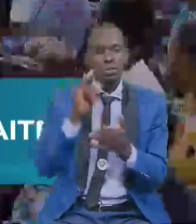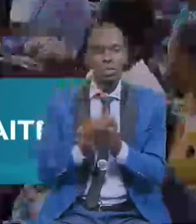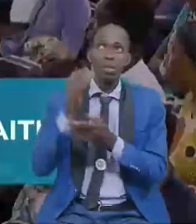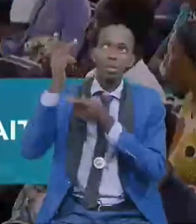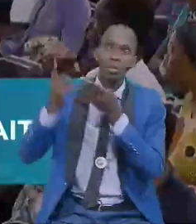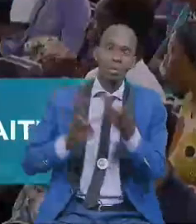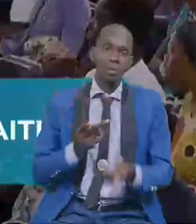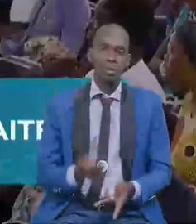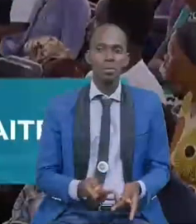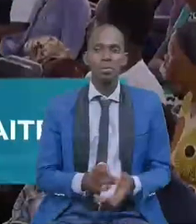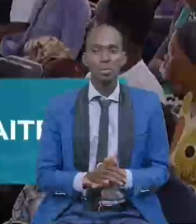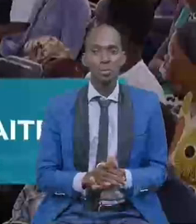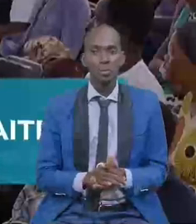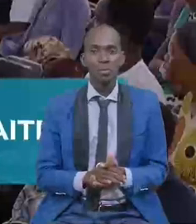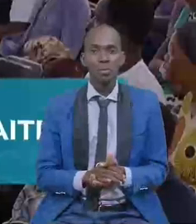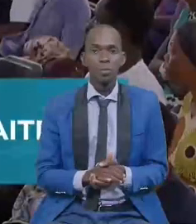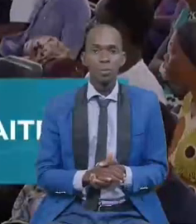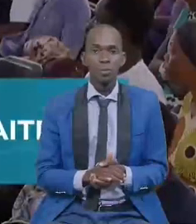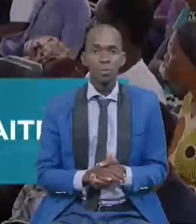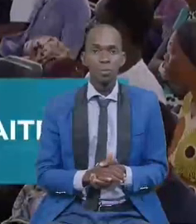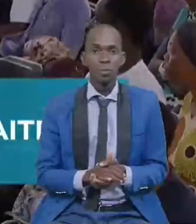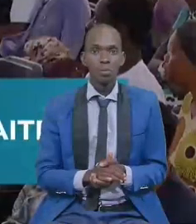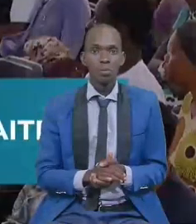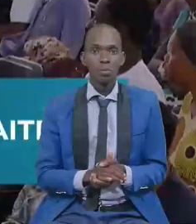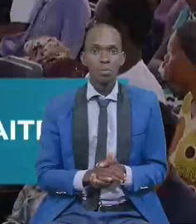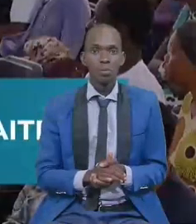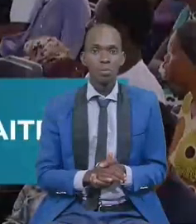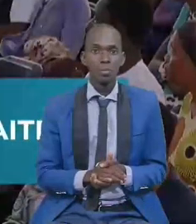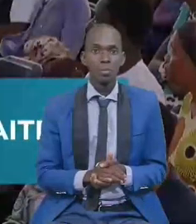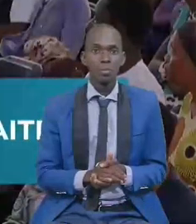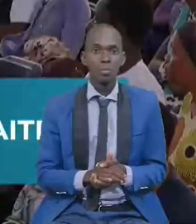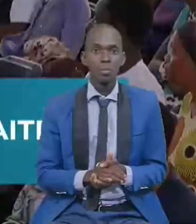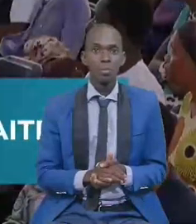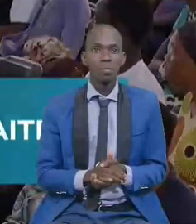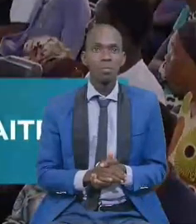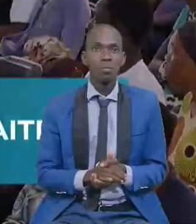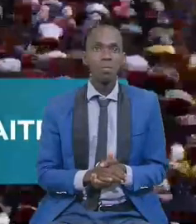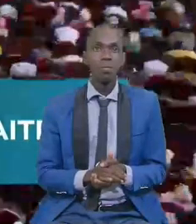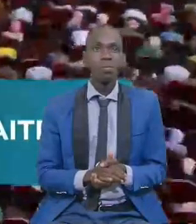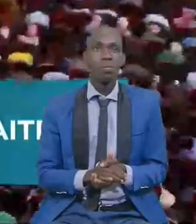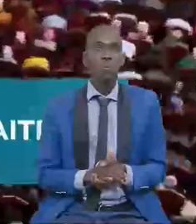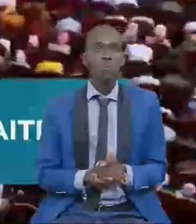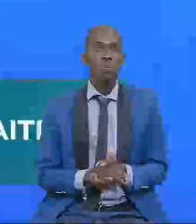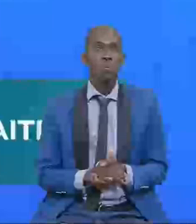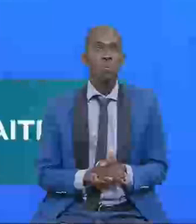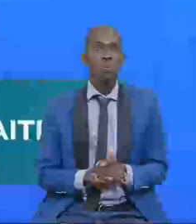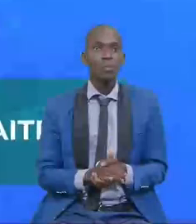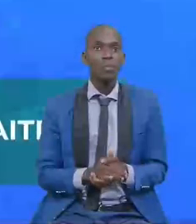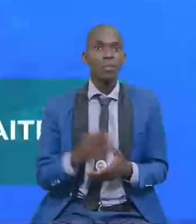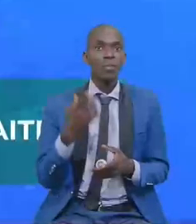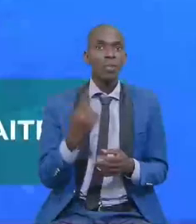c'est pour quand? Et ceux-là donc qui attendaient cette visitation, étaient alors contents de la recevoir.